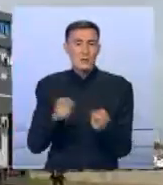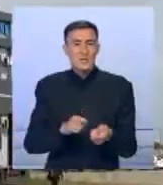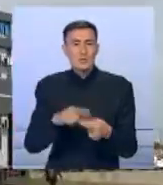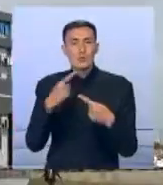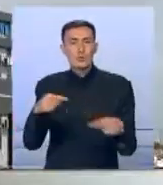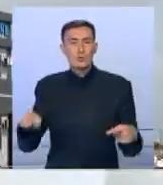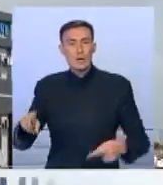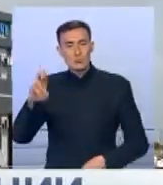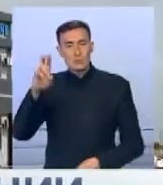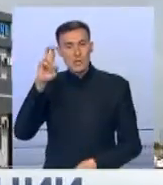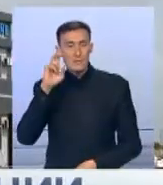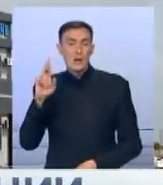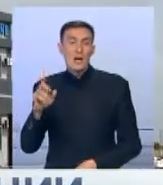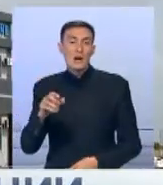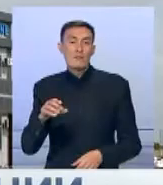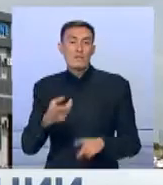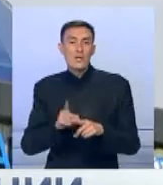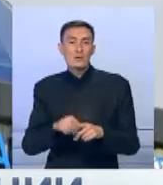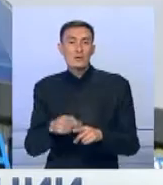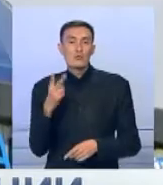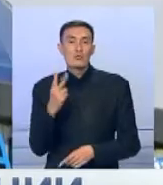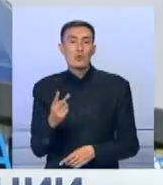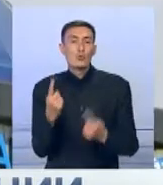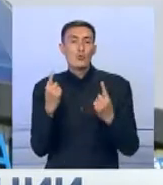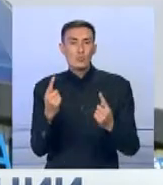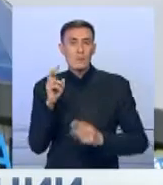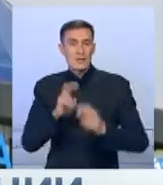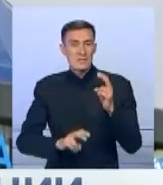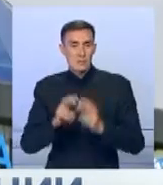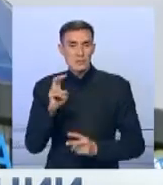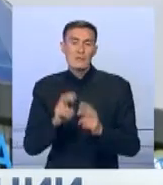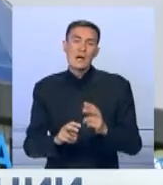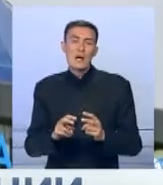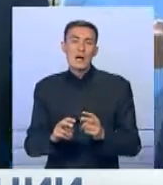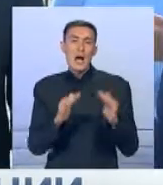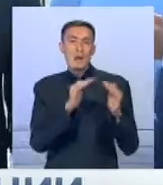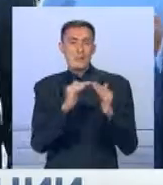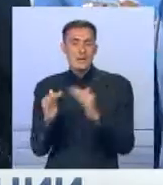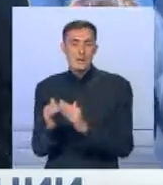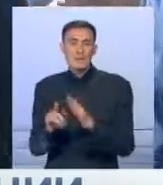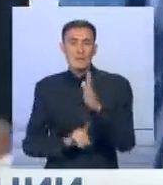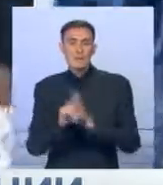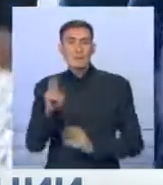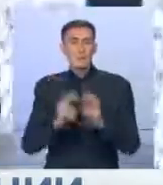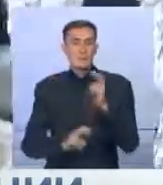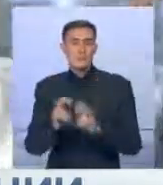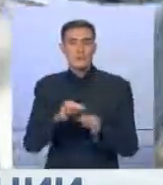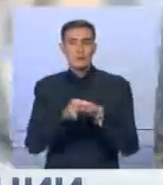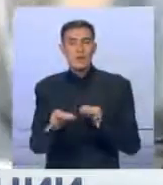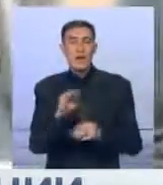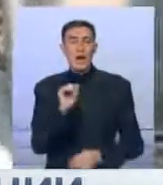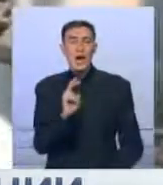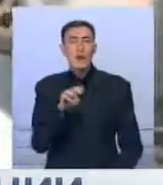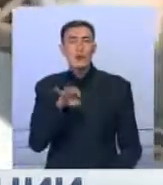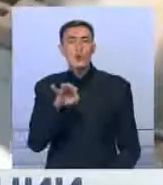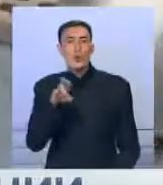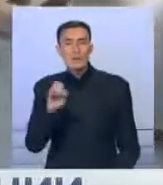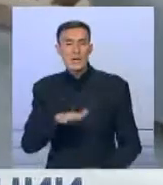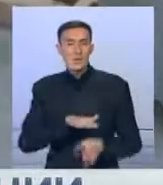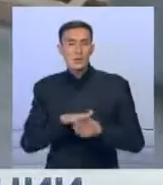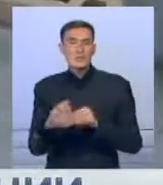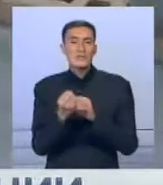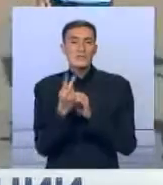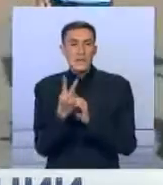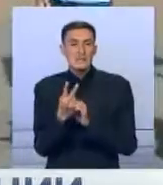из других стран. Отмечу, капсулы двух крупных производственных объектов заложили в индустриальной зоне Актобе, где